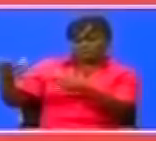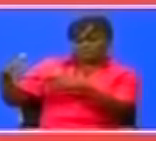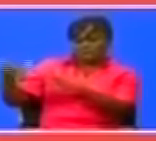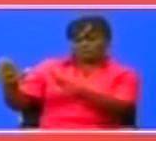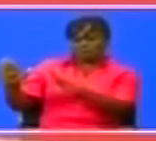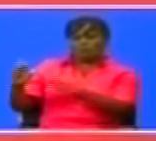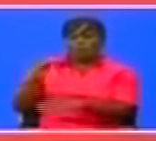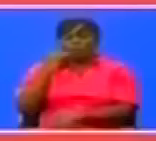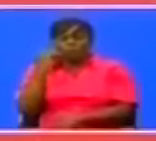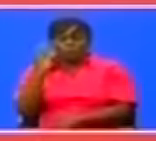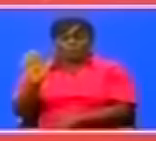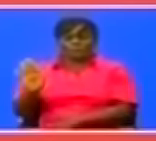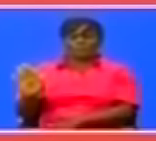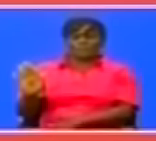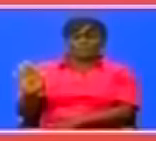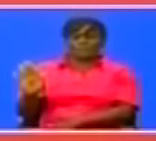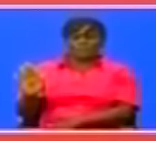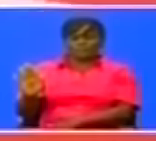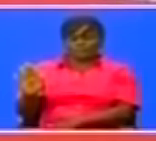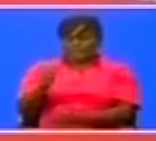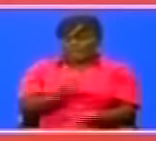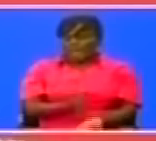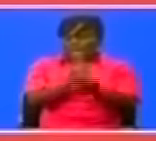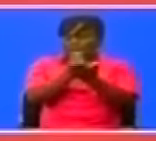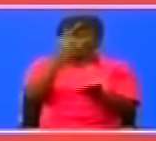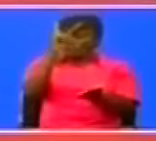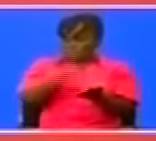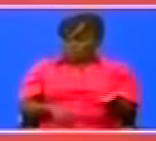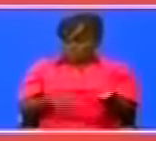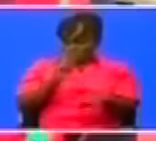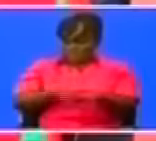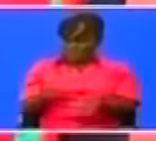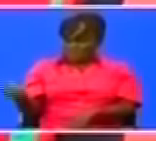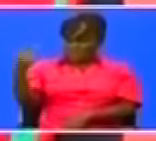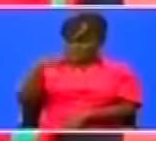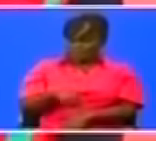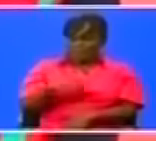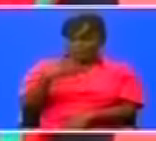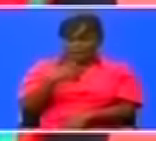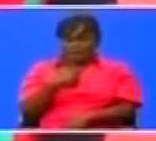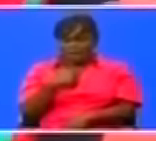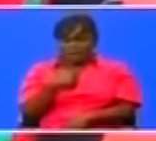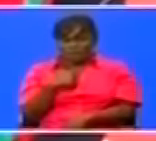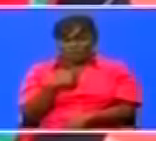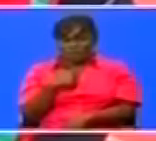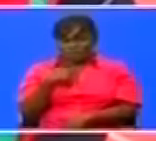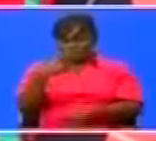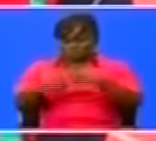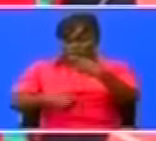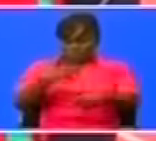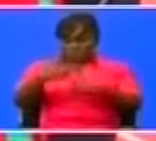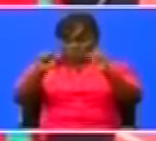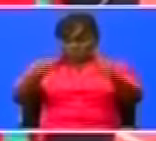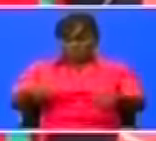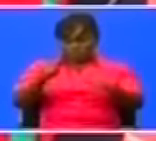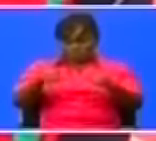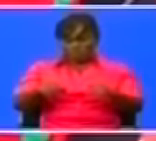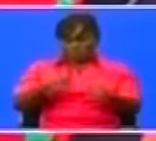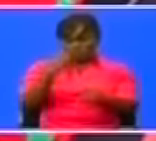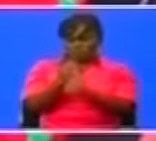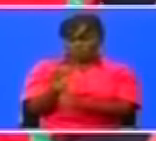quote, your mother country. Kitu yenye inasaidia mtu huku, ukikuja huku, kuna exposure, unaweza endelea your career